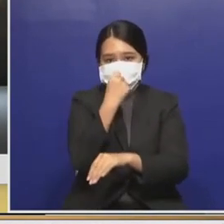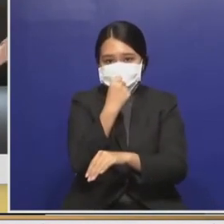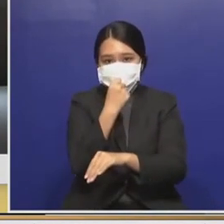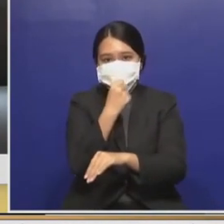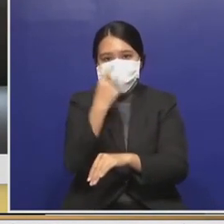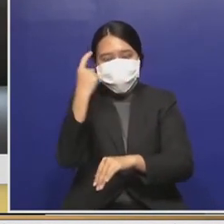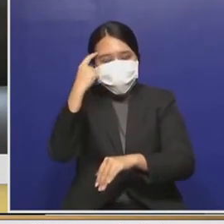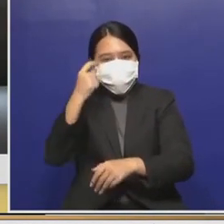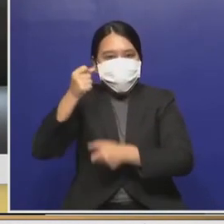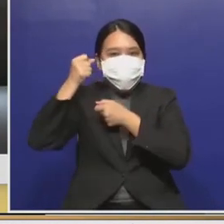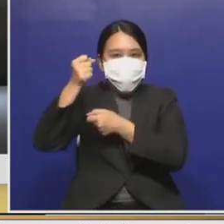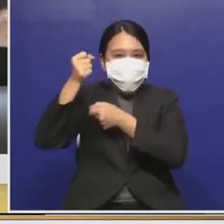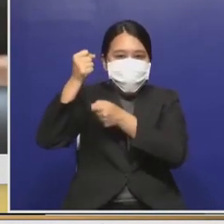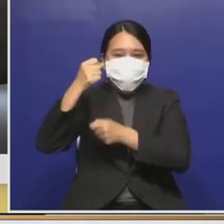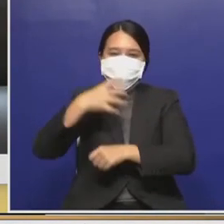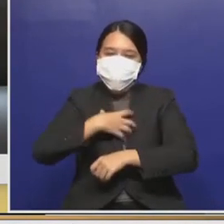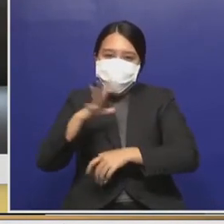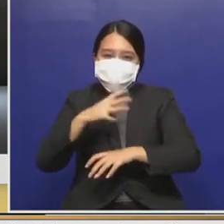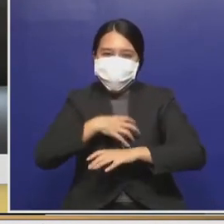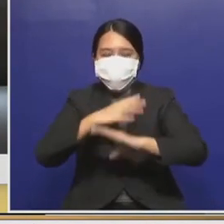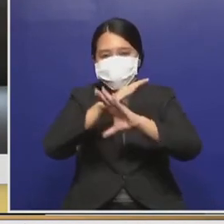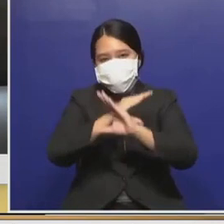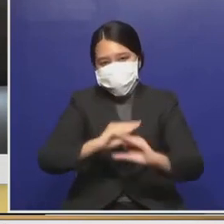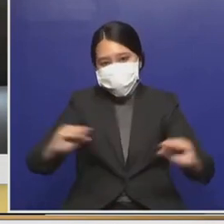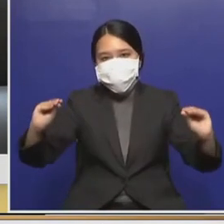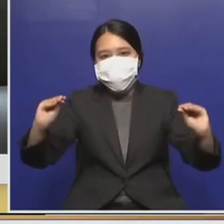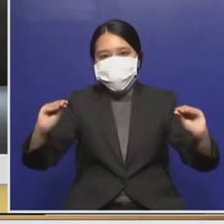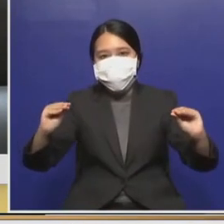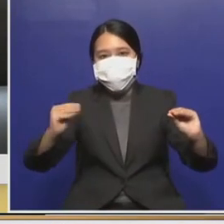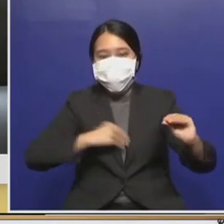มาอยากใหมีมอบอยากให้สงบราบข้าบ ตายหาใหหมด